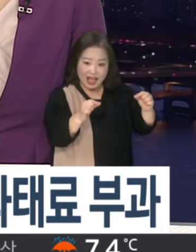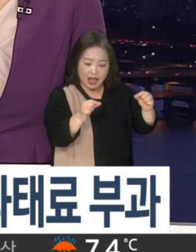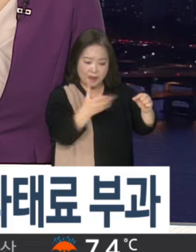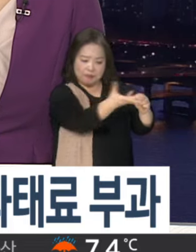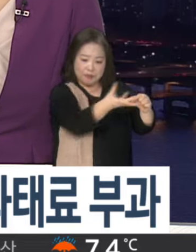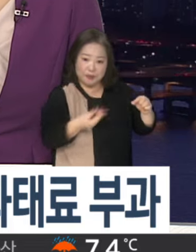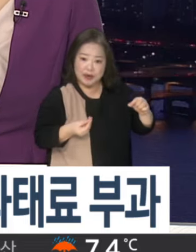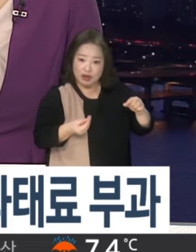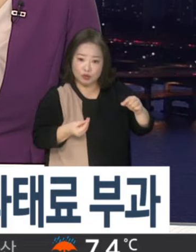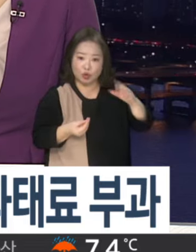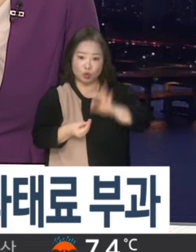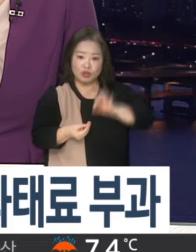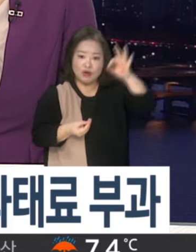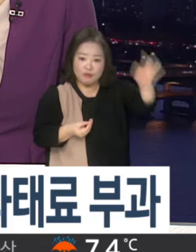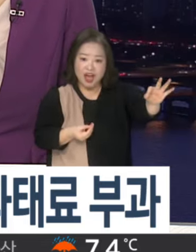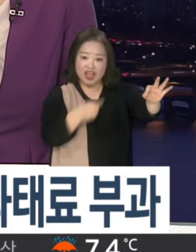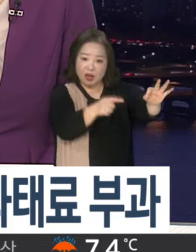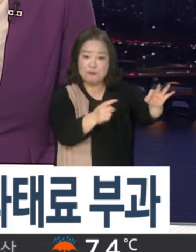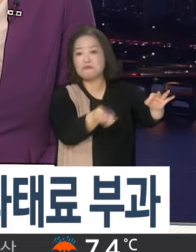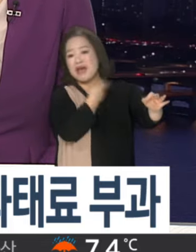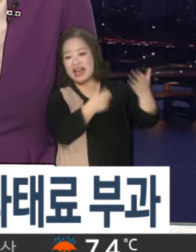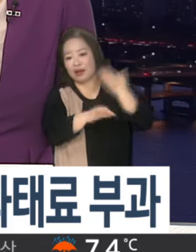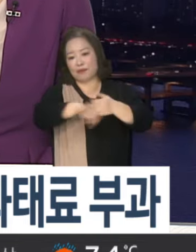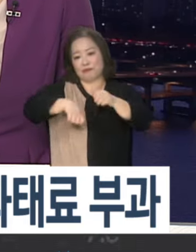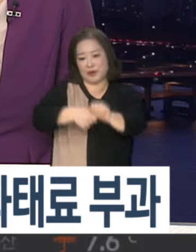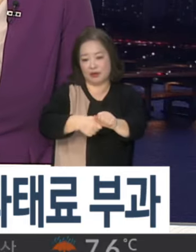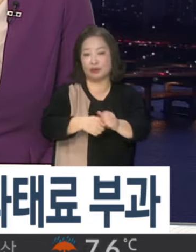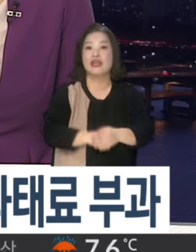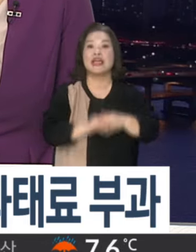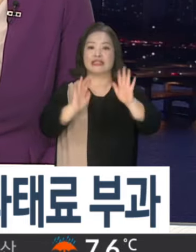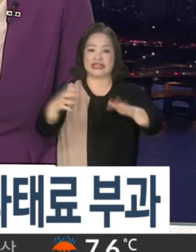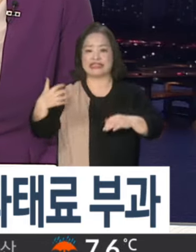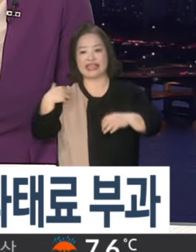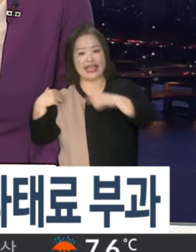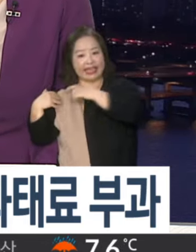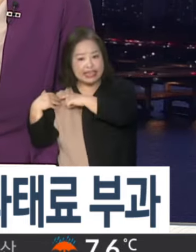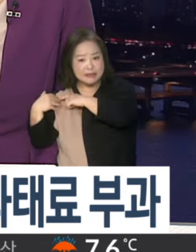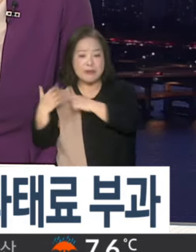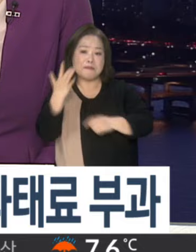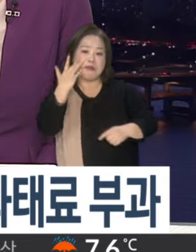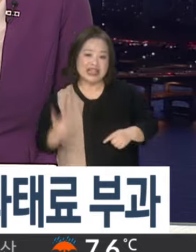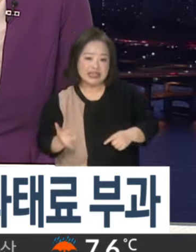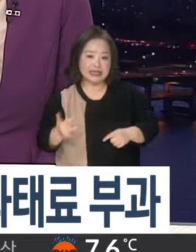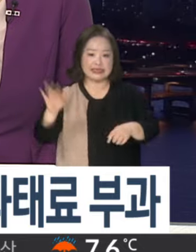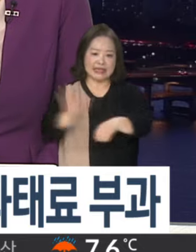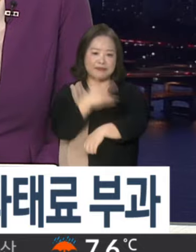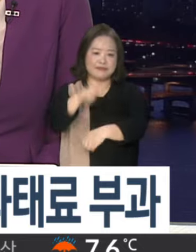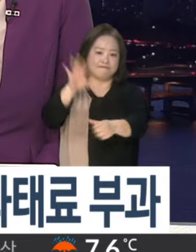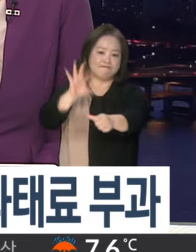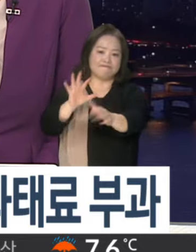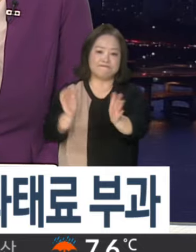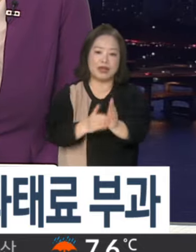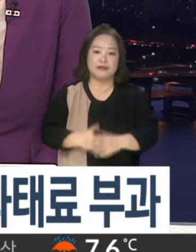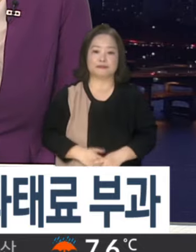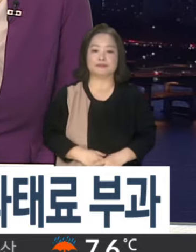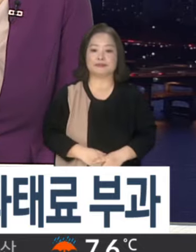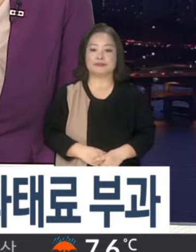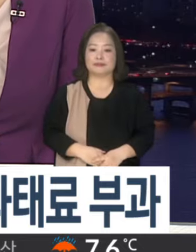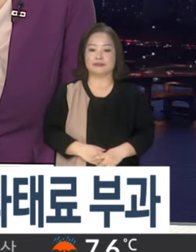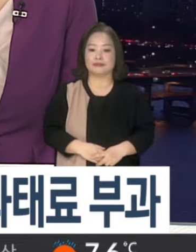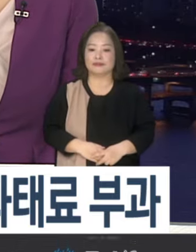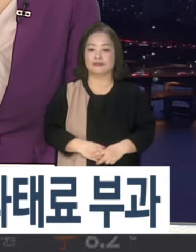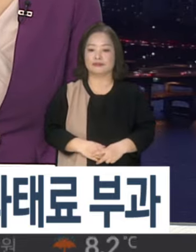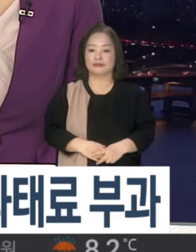500만원의벌금형에처해집니다. 예.화물트럭운전사연대는해당 정책이 대형화주들의책임을강화하는조치가부족하다며비판했습니다. 박효전기자가